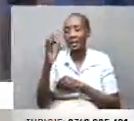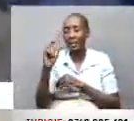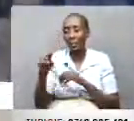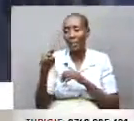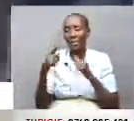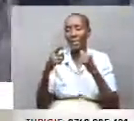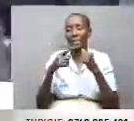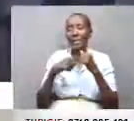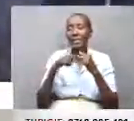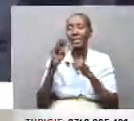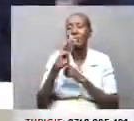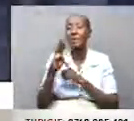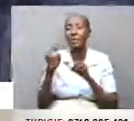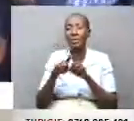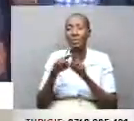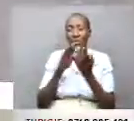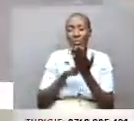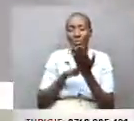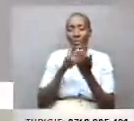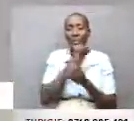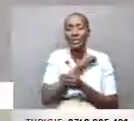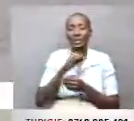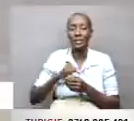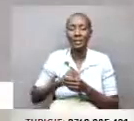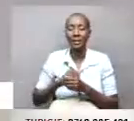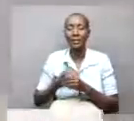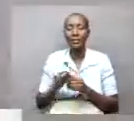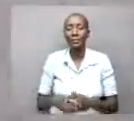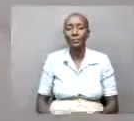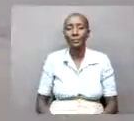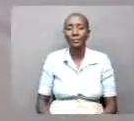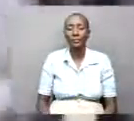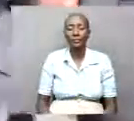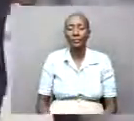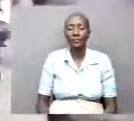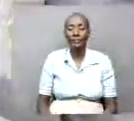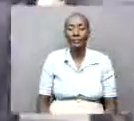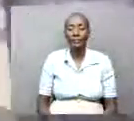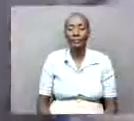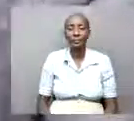333.6 kama ilivyopendekeza seneti. Salome Mwirore, TV47.